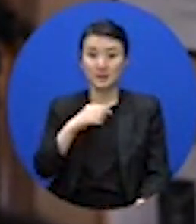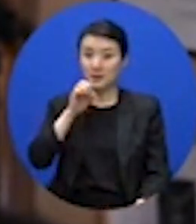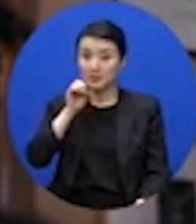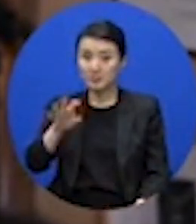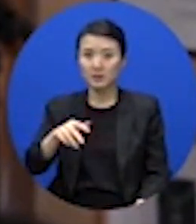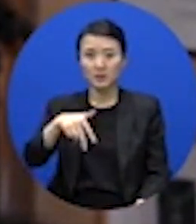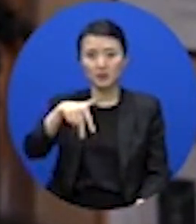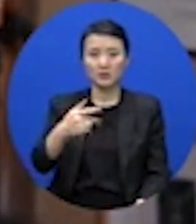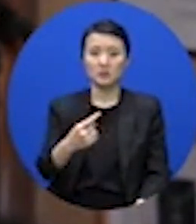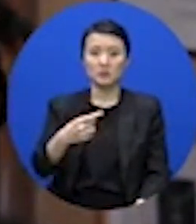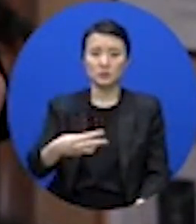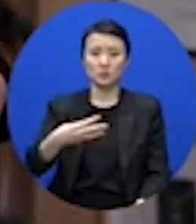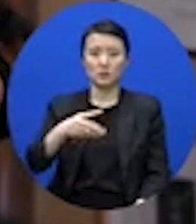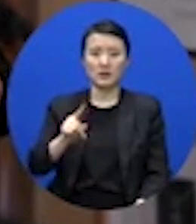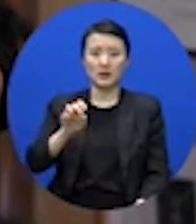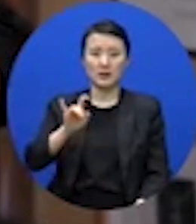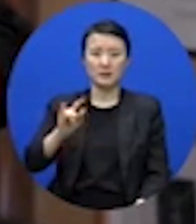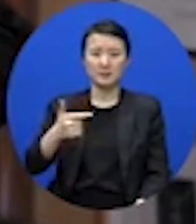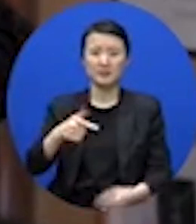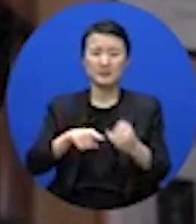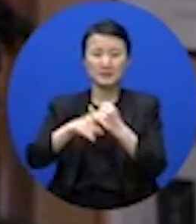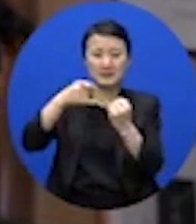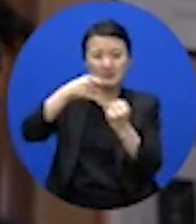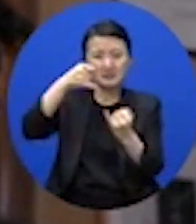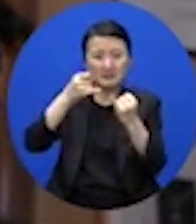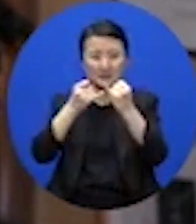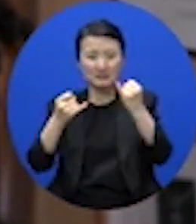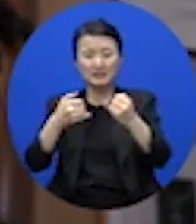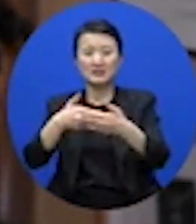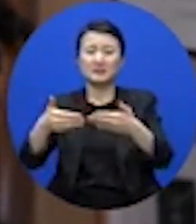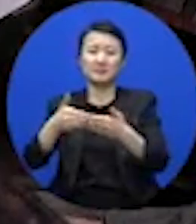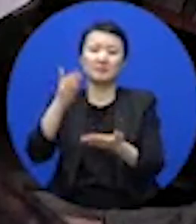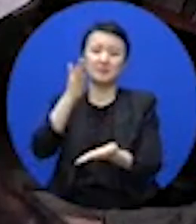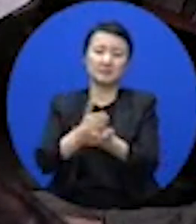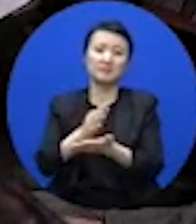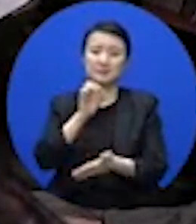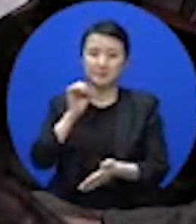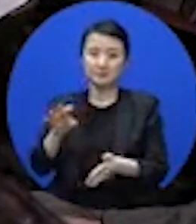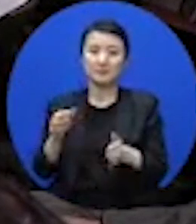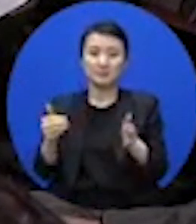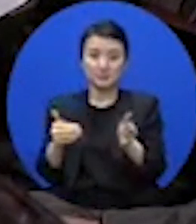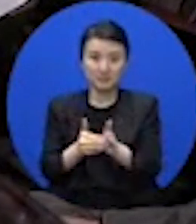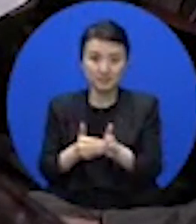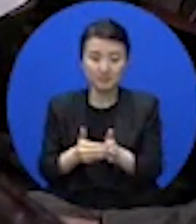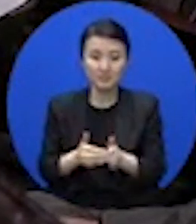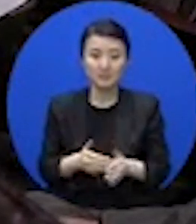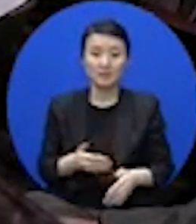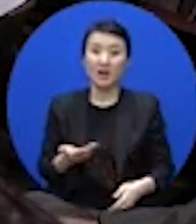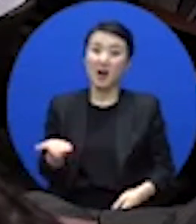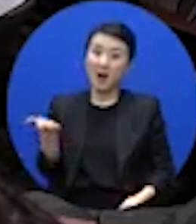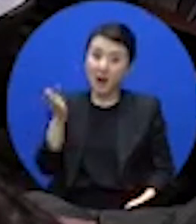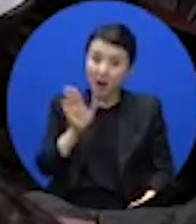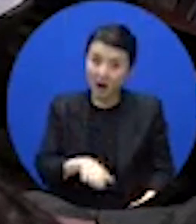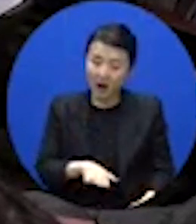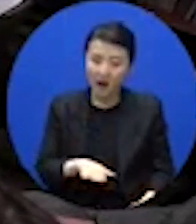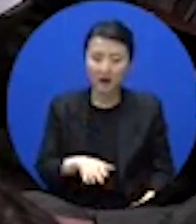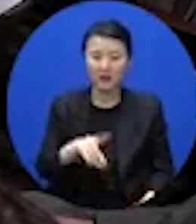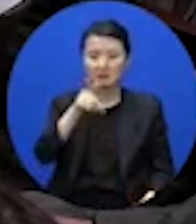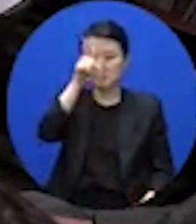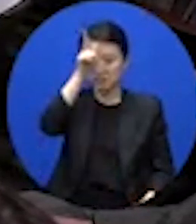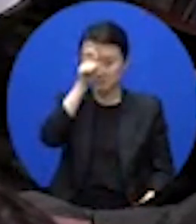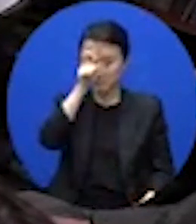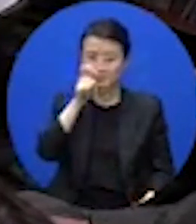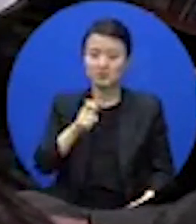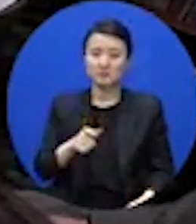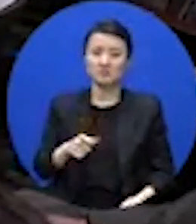말라고 했거든요. 그 막대 사람 그리면 이게 잘 안 나와요. 그렇게 하지 말라고 했음에도 불구하고 자기는